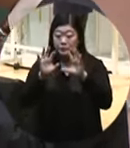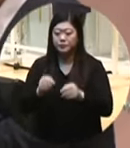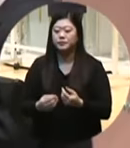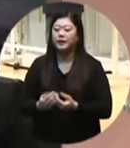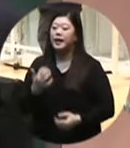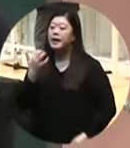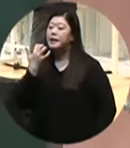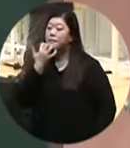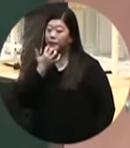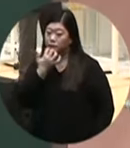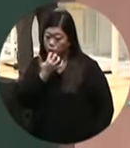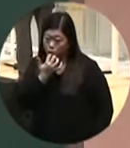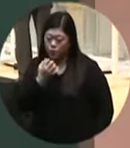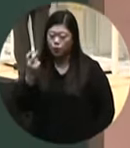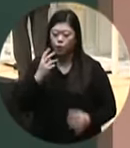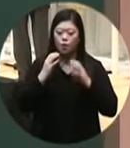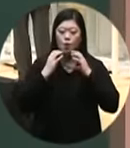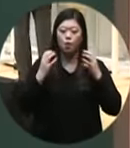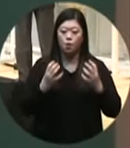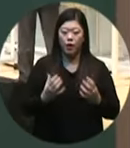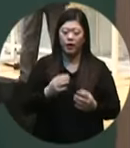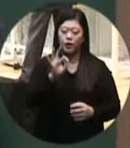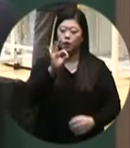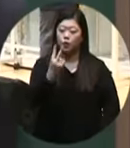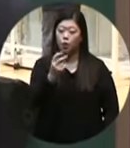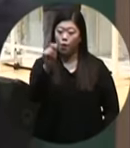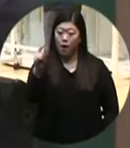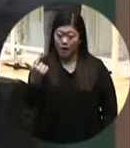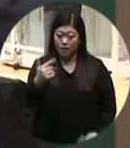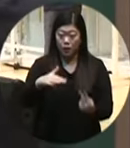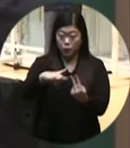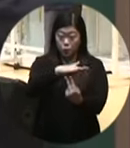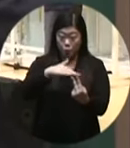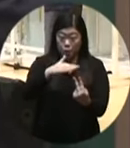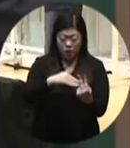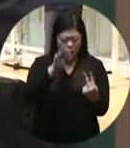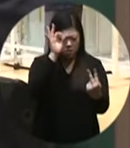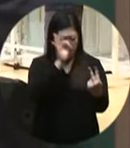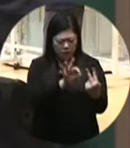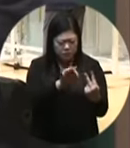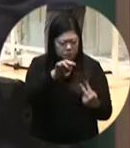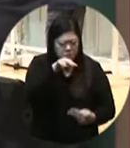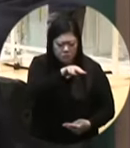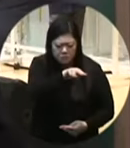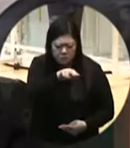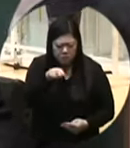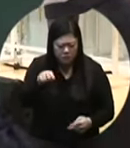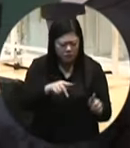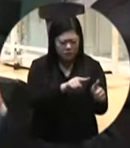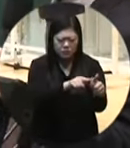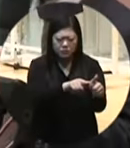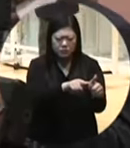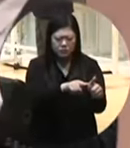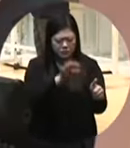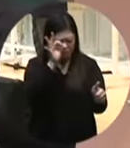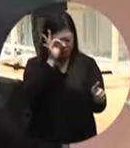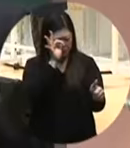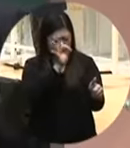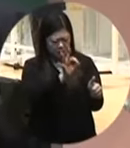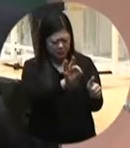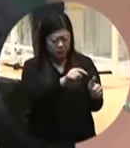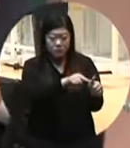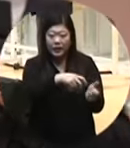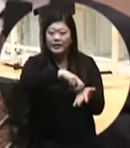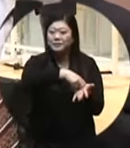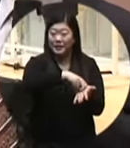요한으로 더불어 주목하여 바라보거늘. Now Peter and John, look very carefully at the man. 안전병이 일어났습니다.